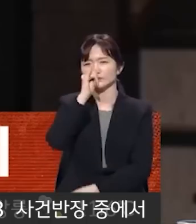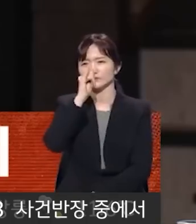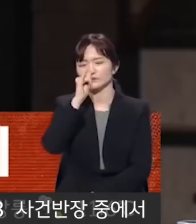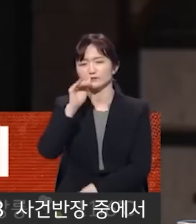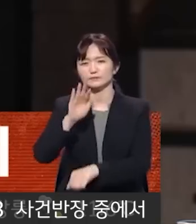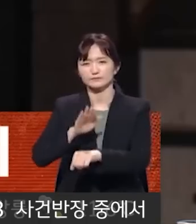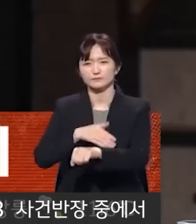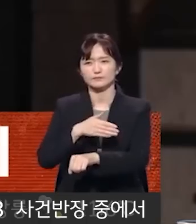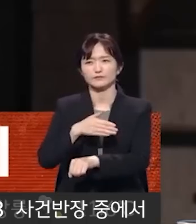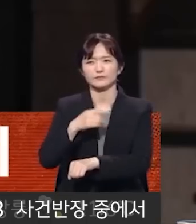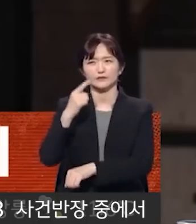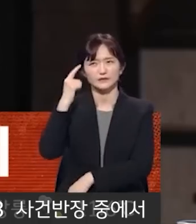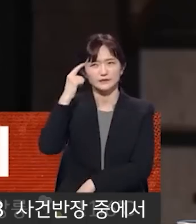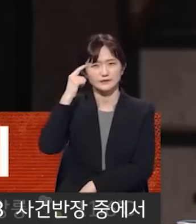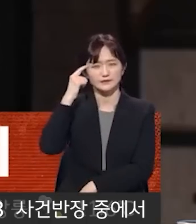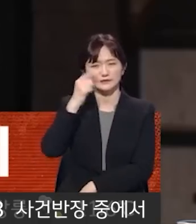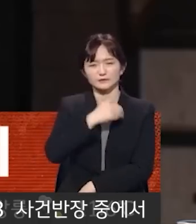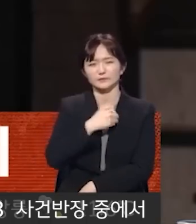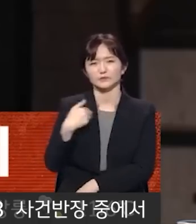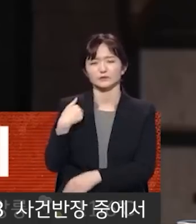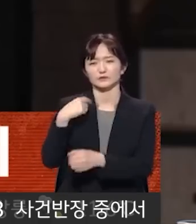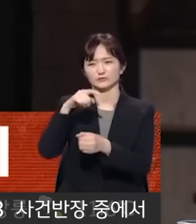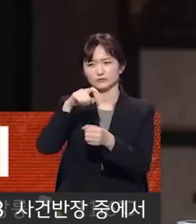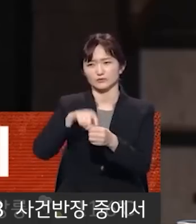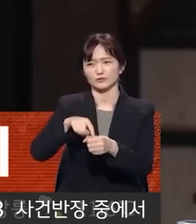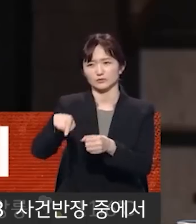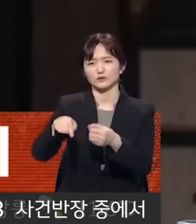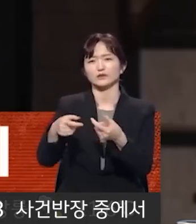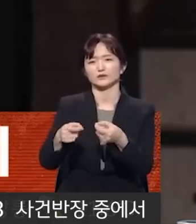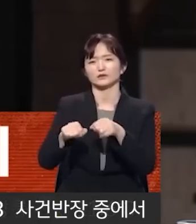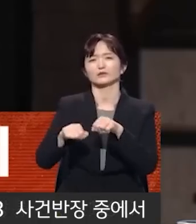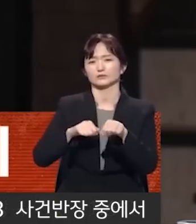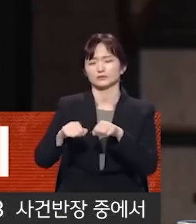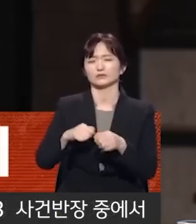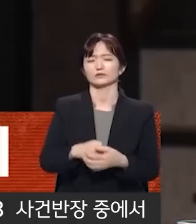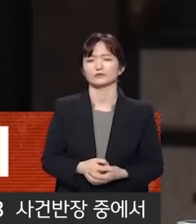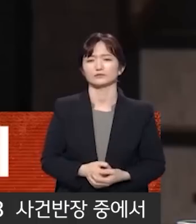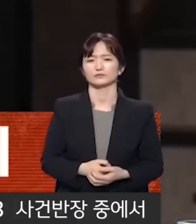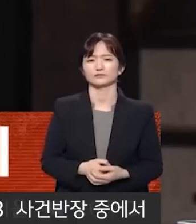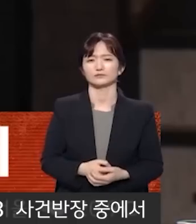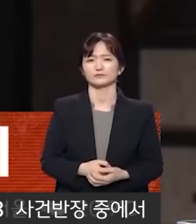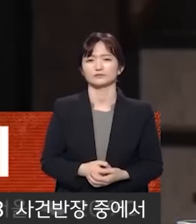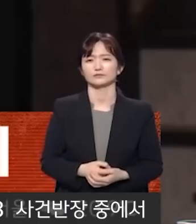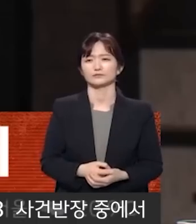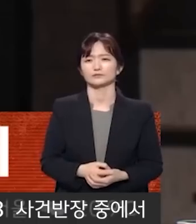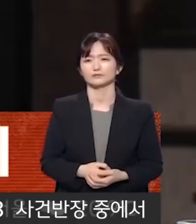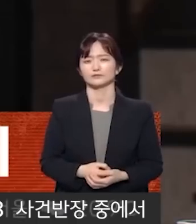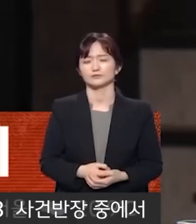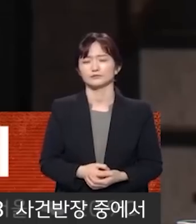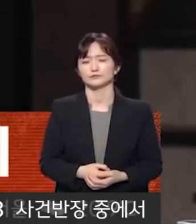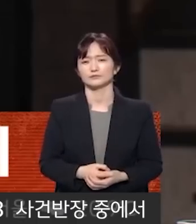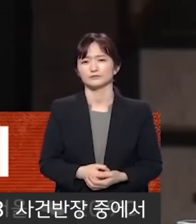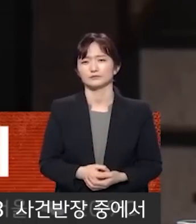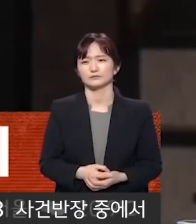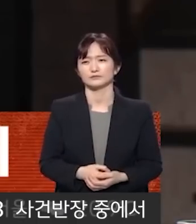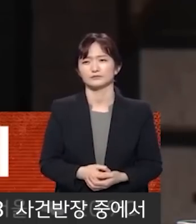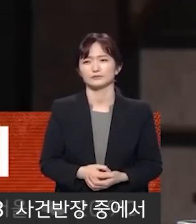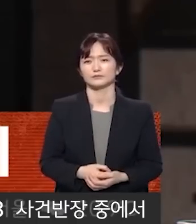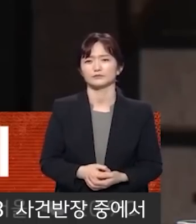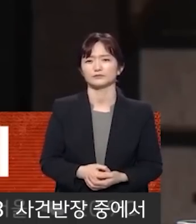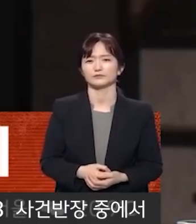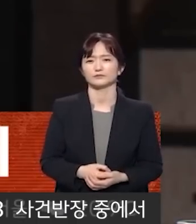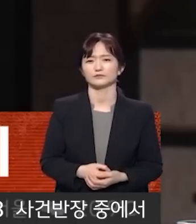그 잘못된 그 환상을 충족시키기 위해서 이런 행위를 하는 것인데 좀 전에 말씀하신 대로 이런 사건에 대해서는